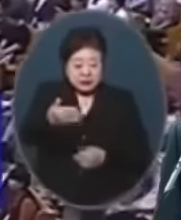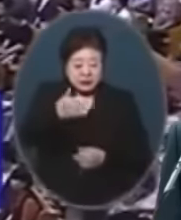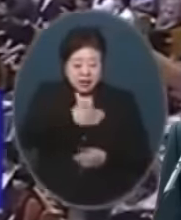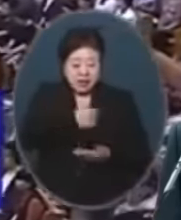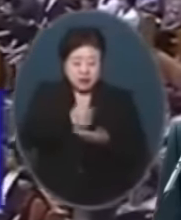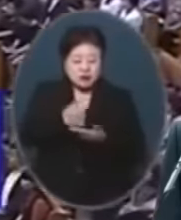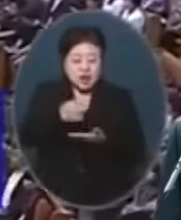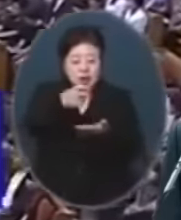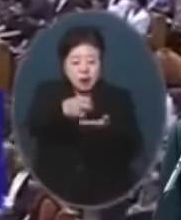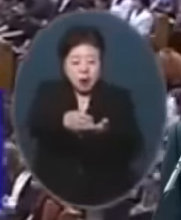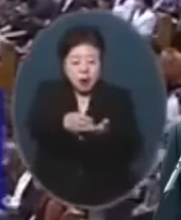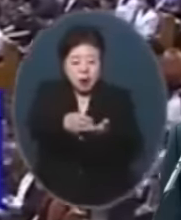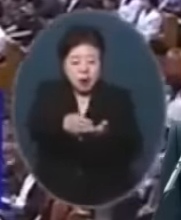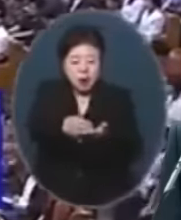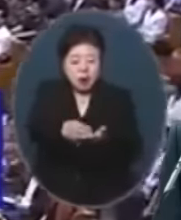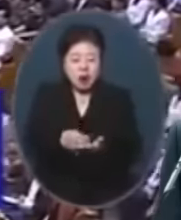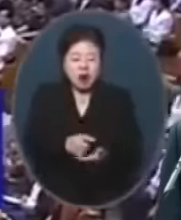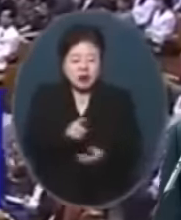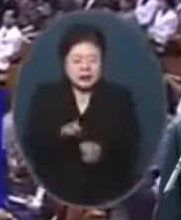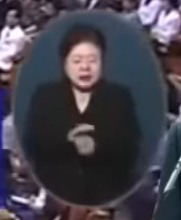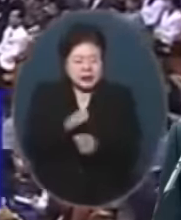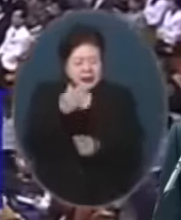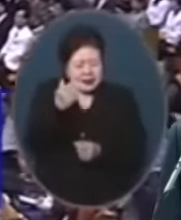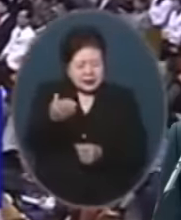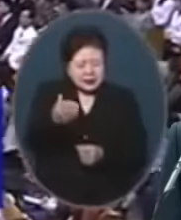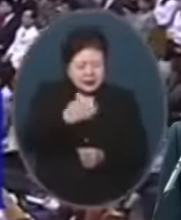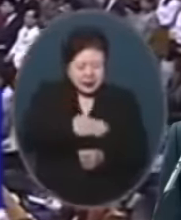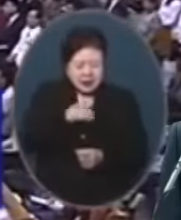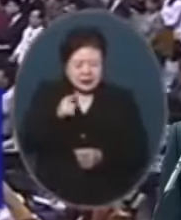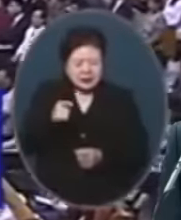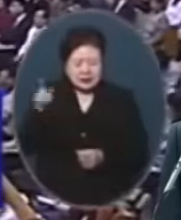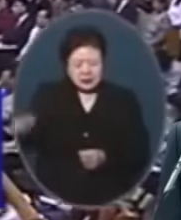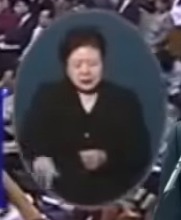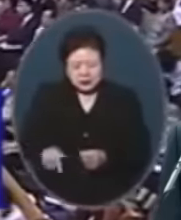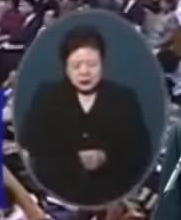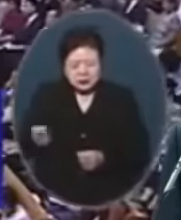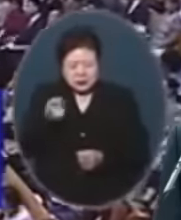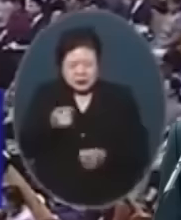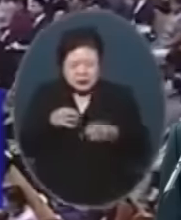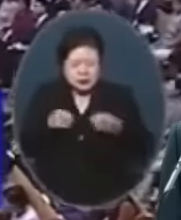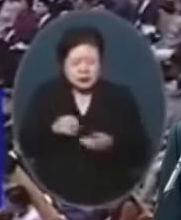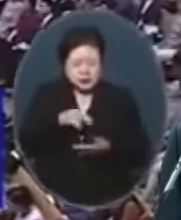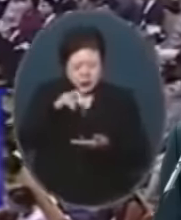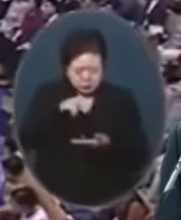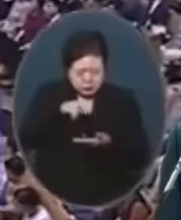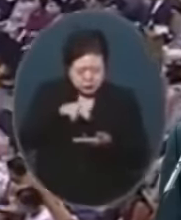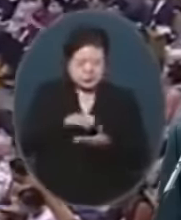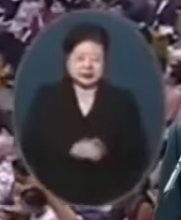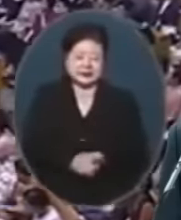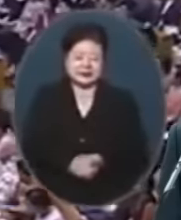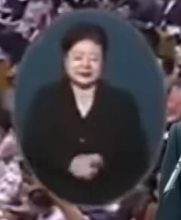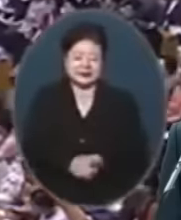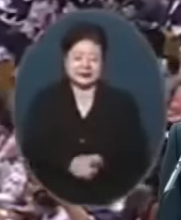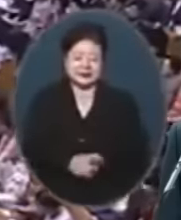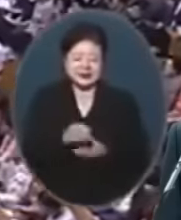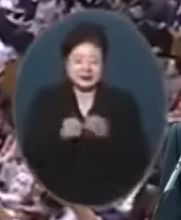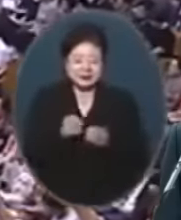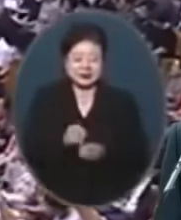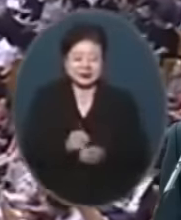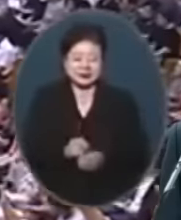주의 법을 어찌 그리 사랑하시는지요. 내가 그것을 종일 작은 소리로 읊조리나이다.